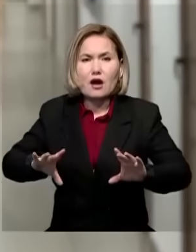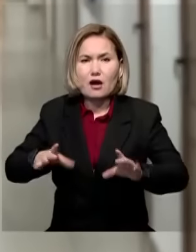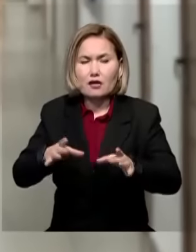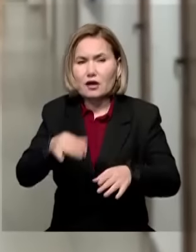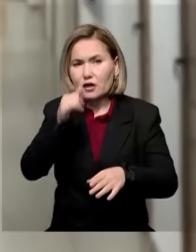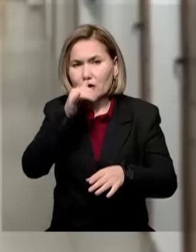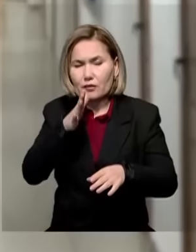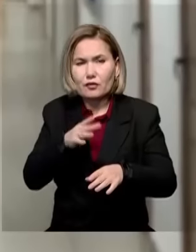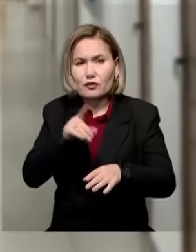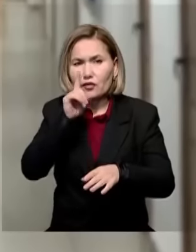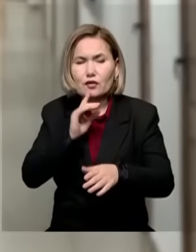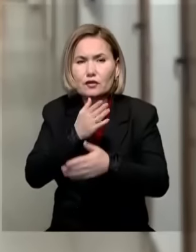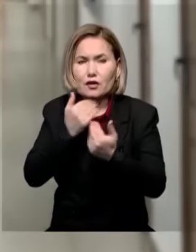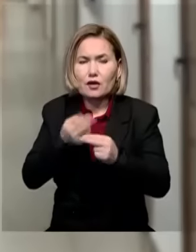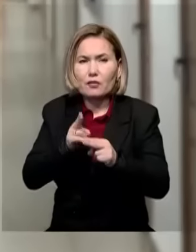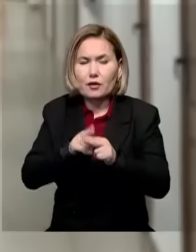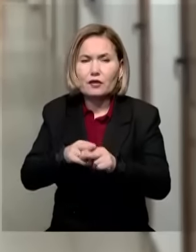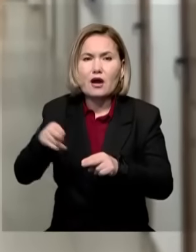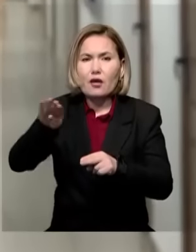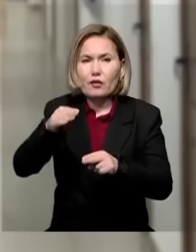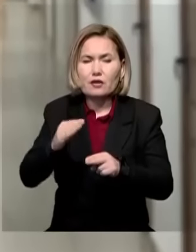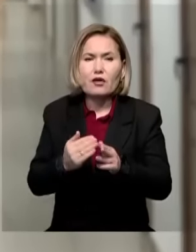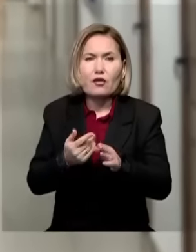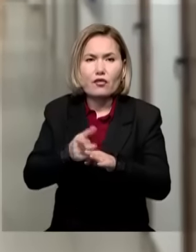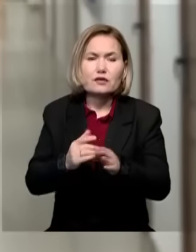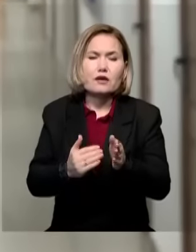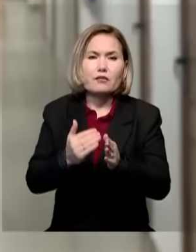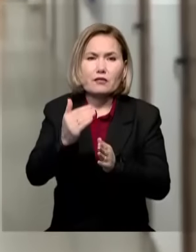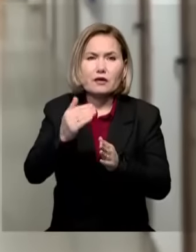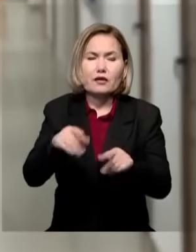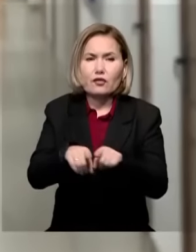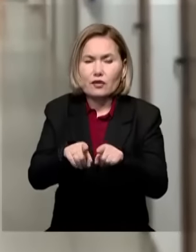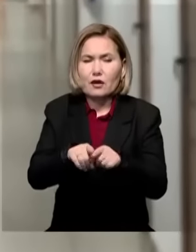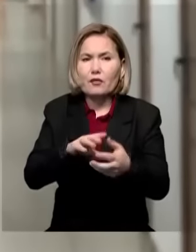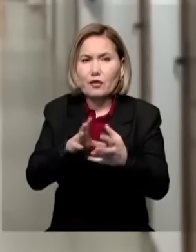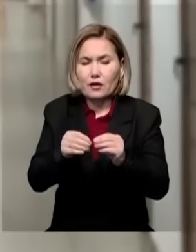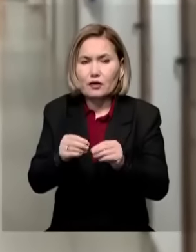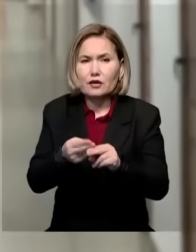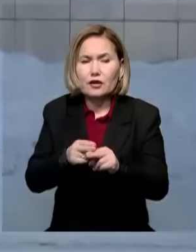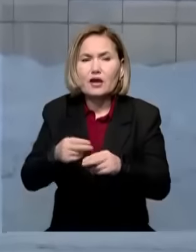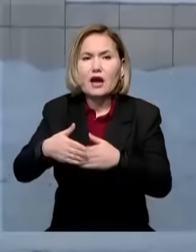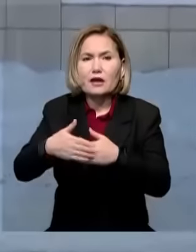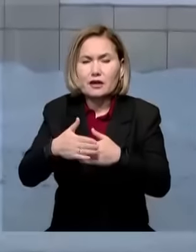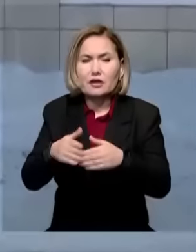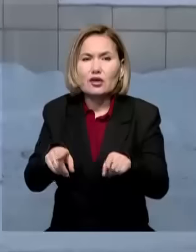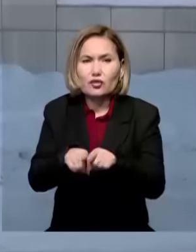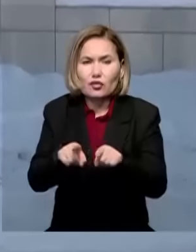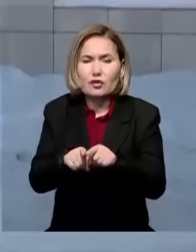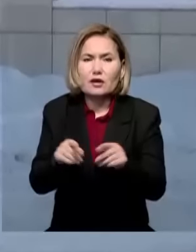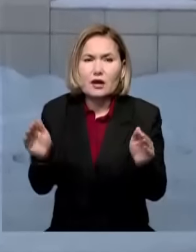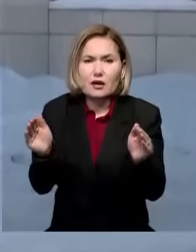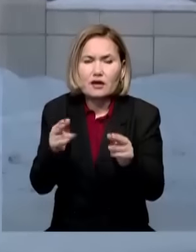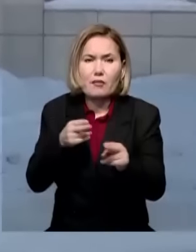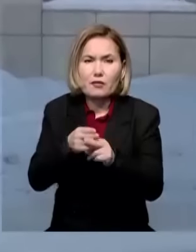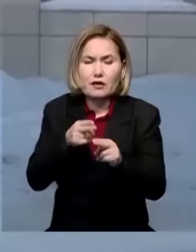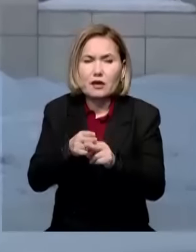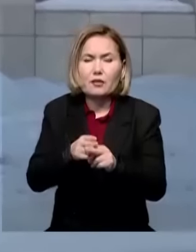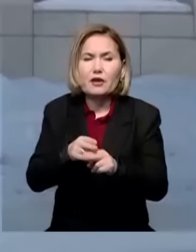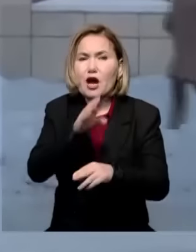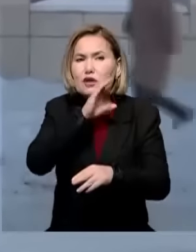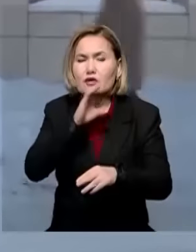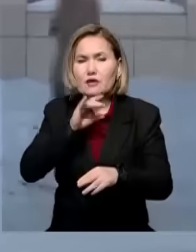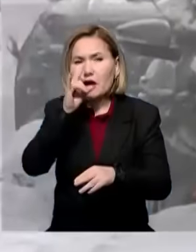есіктерде табалдырықтың биіктігі болады. Және кіреберіс есіктің сол ені өте тар болады. Солтүстік Қазақстан облысында